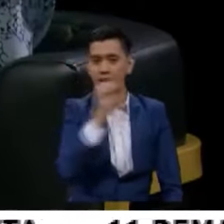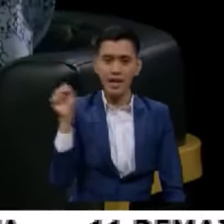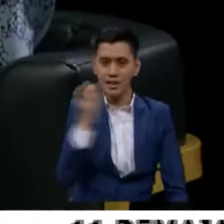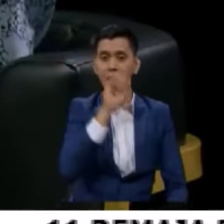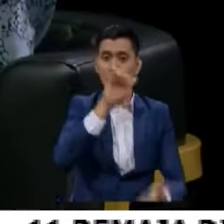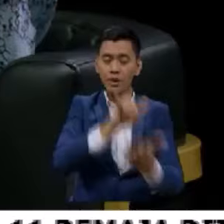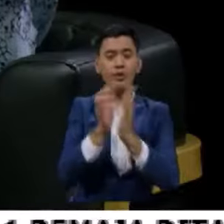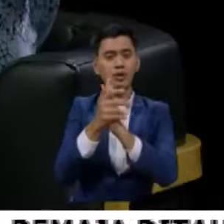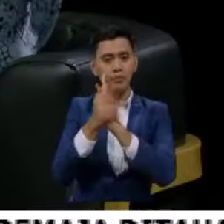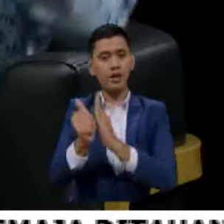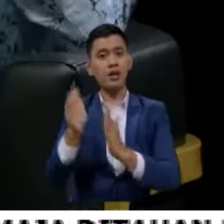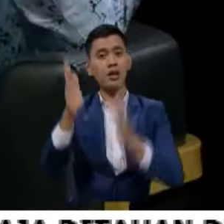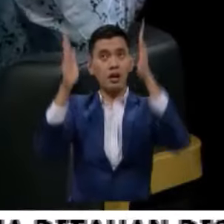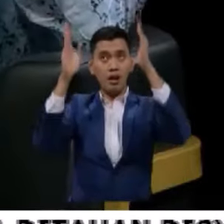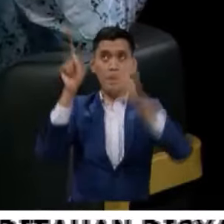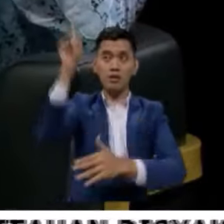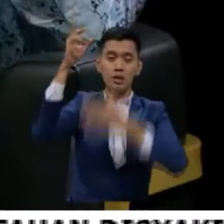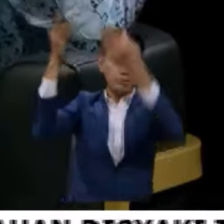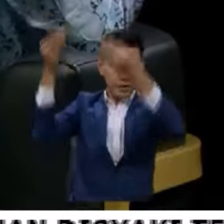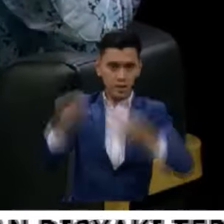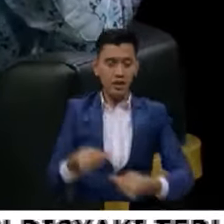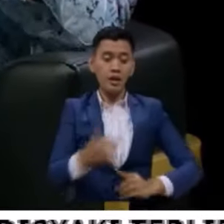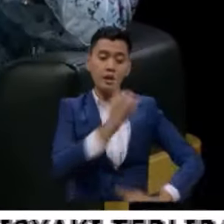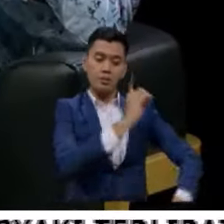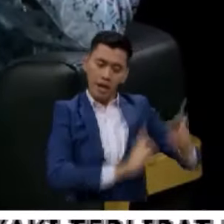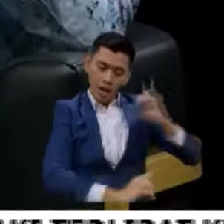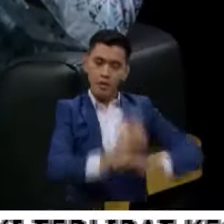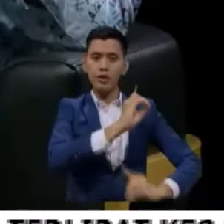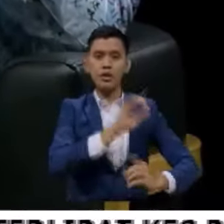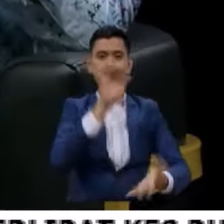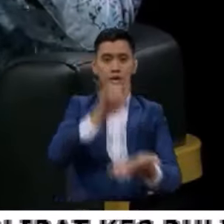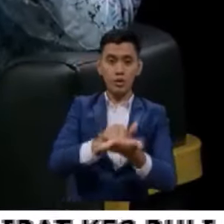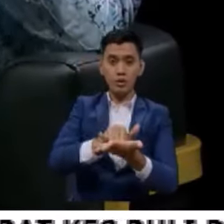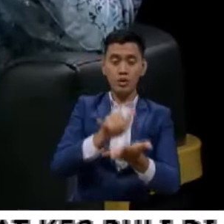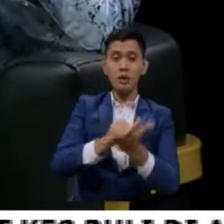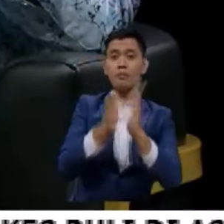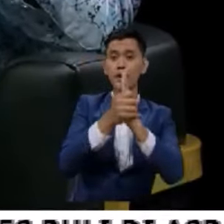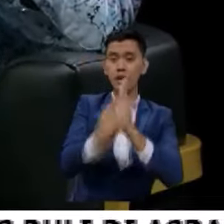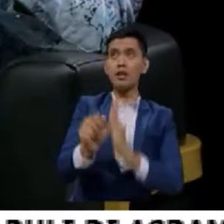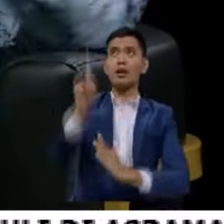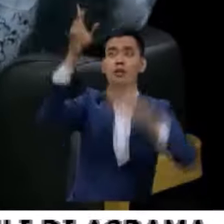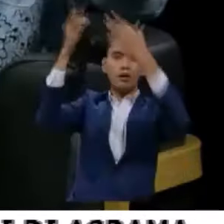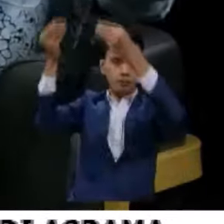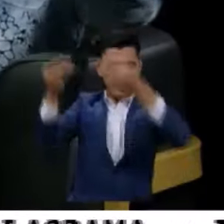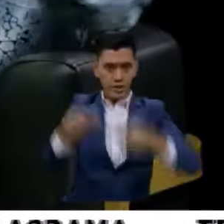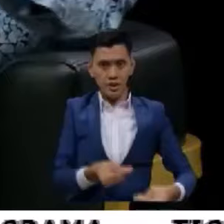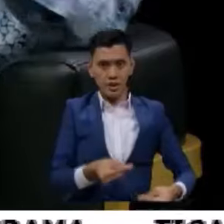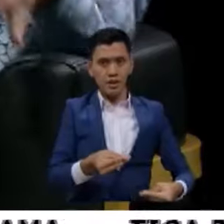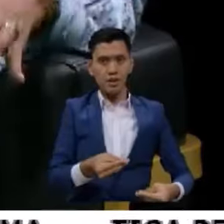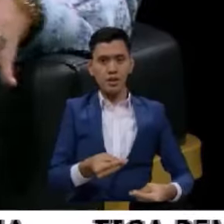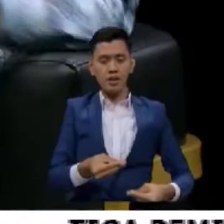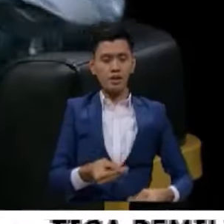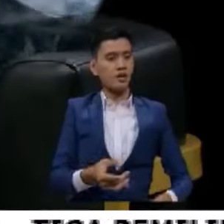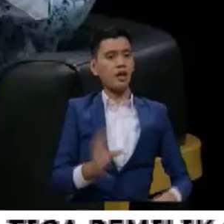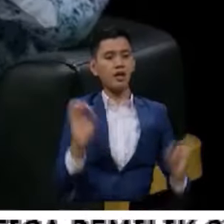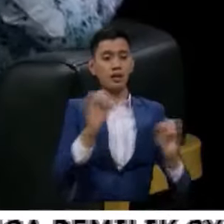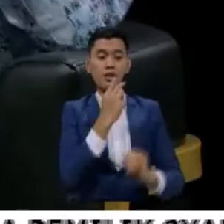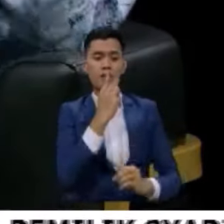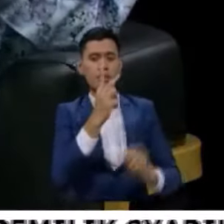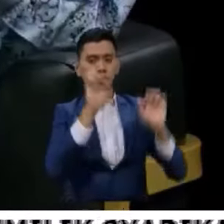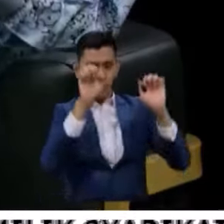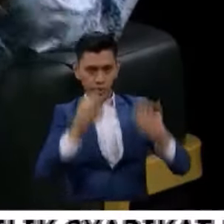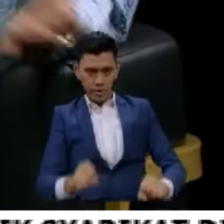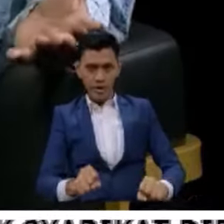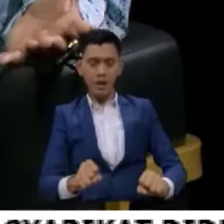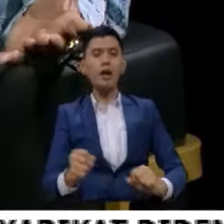gifted pelaku itu gistet anugerah Allah ta'ala berikut screen jadi